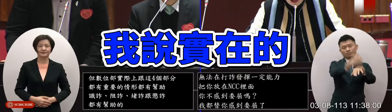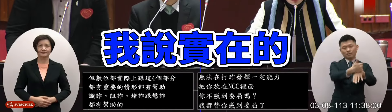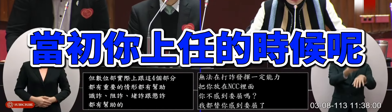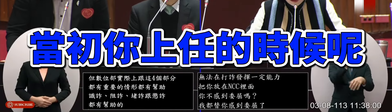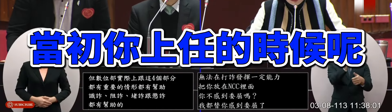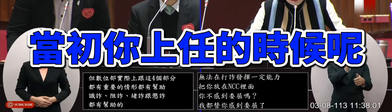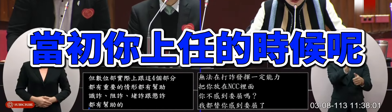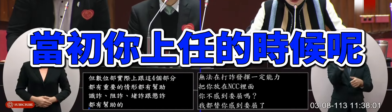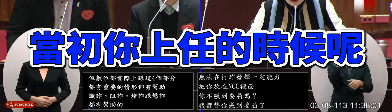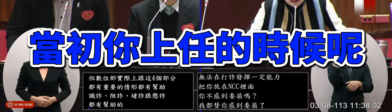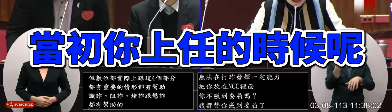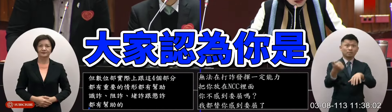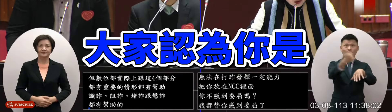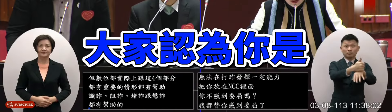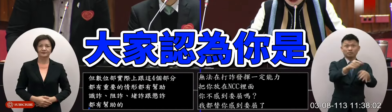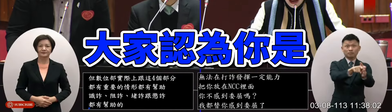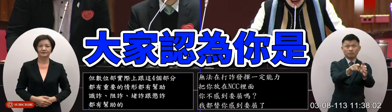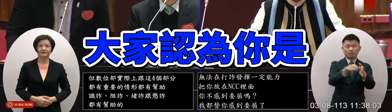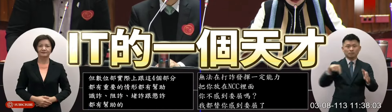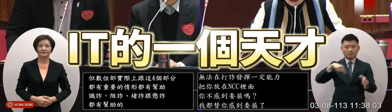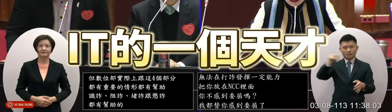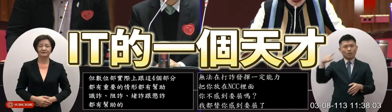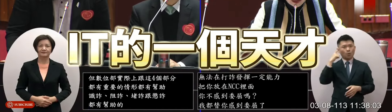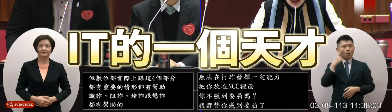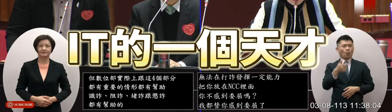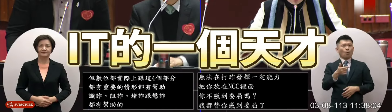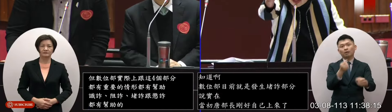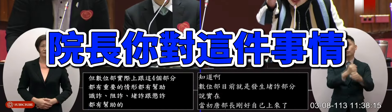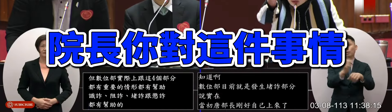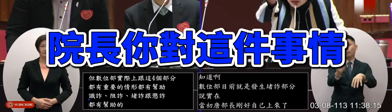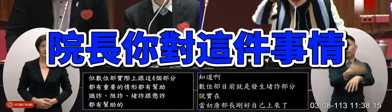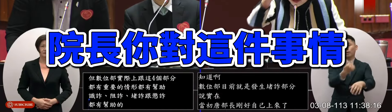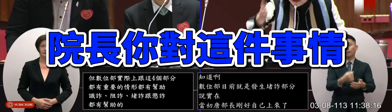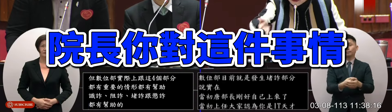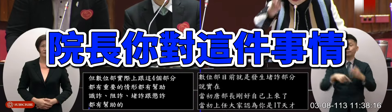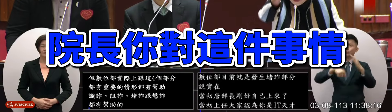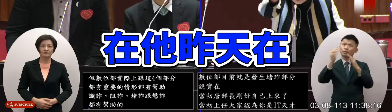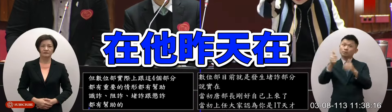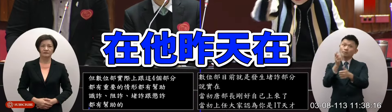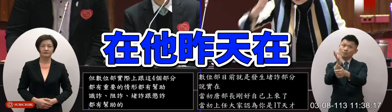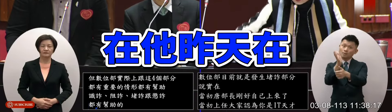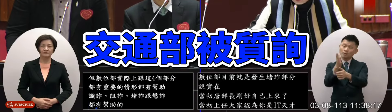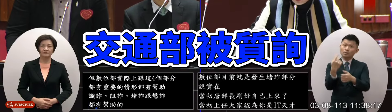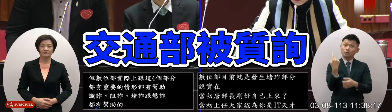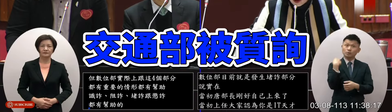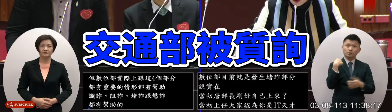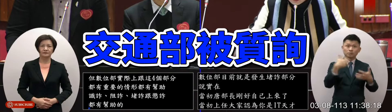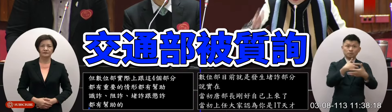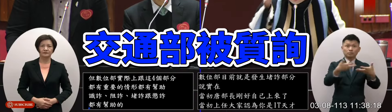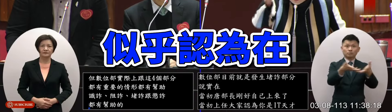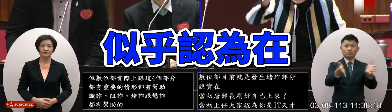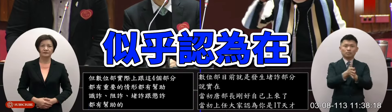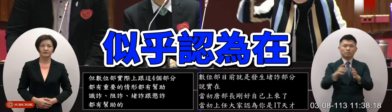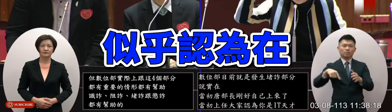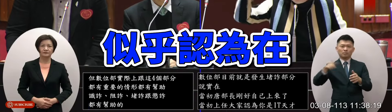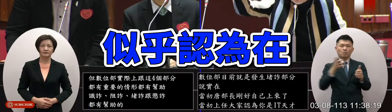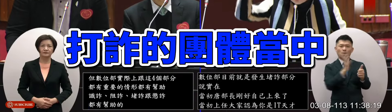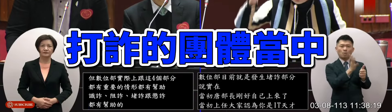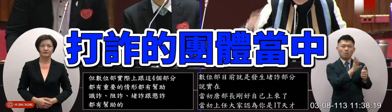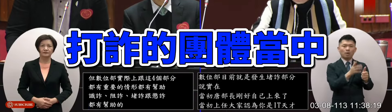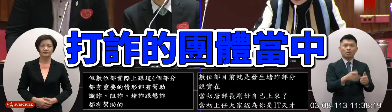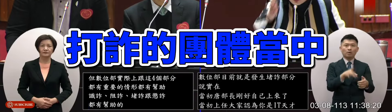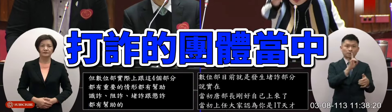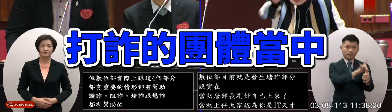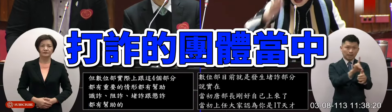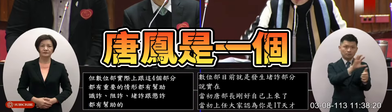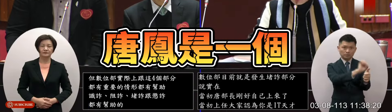我说实在的，当初你上任的时候呢，大家认为你是 IT 的一个天才。院长，你对这件事情，在他昨天在交通部被质询，似乎认为在打